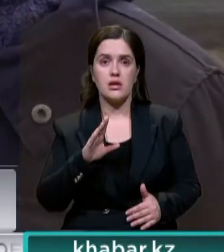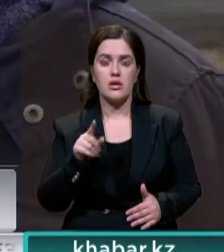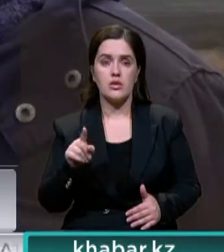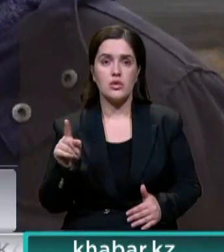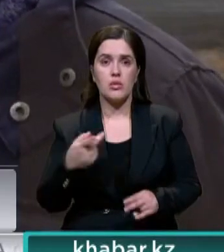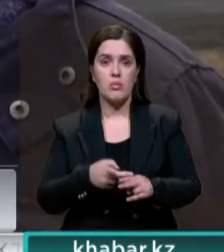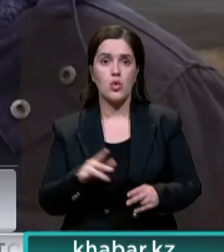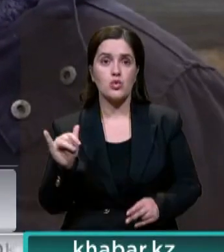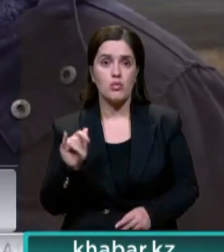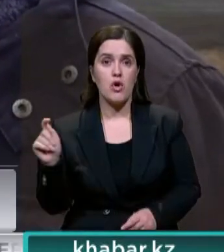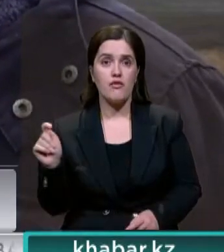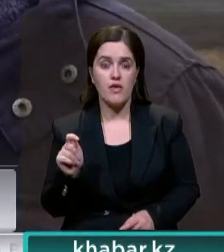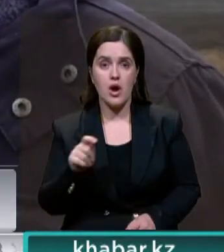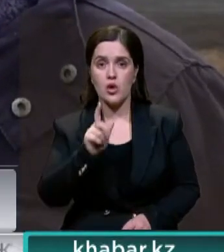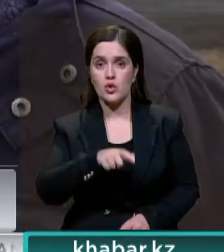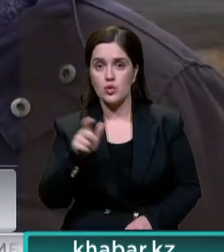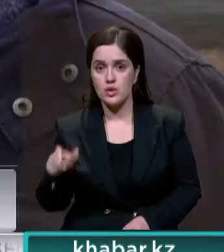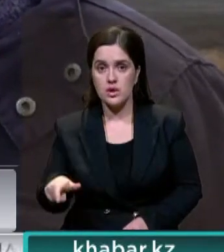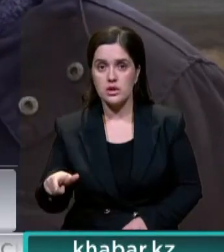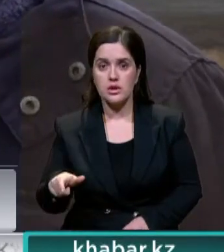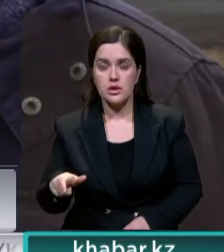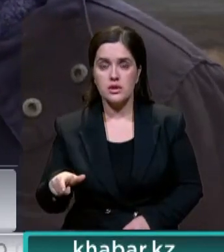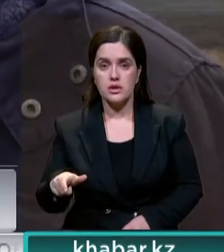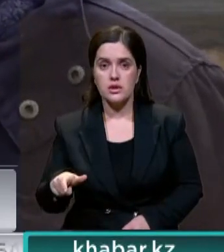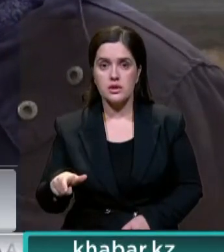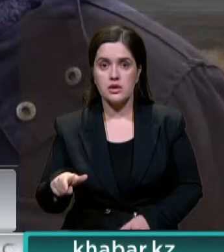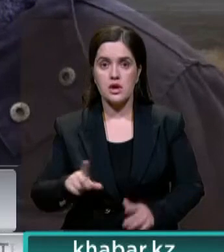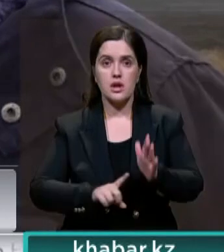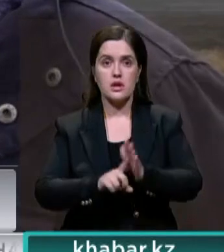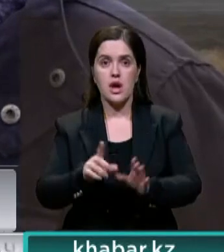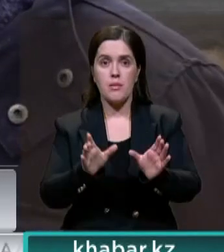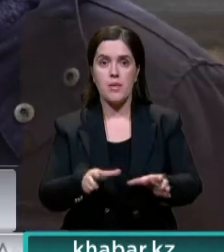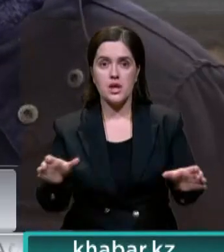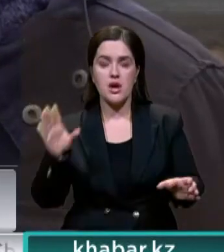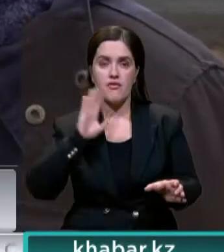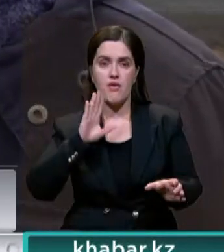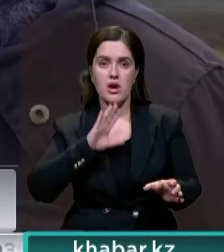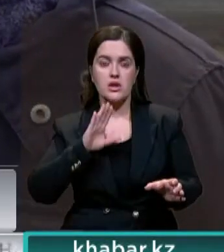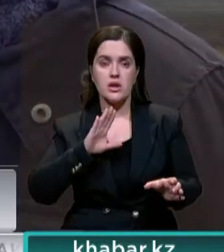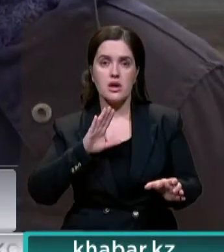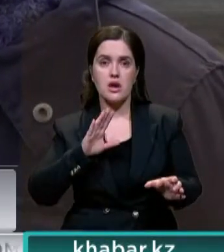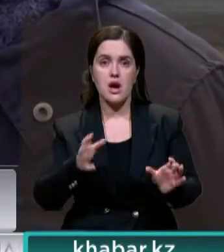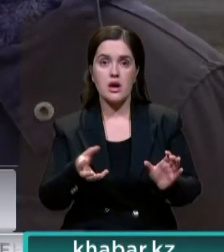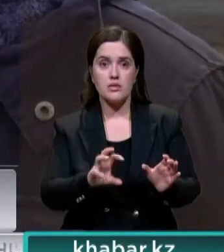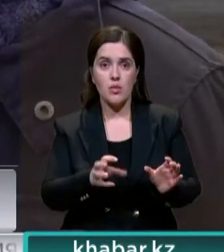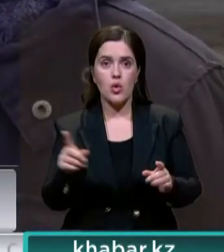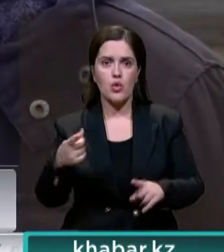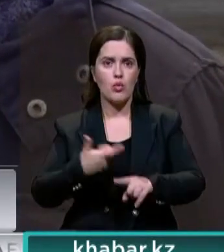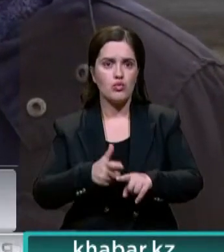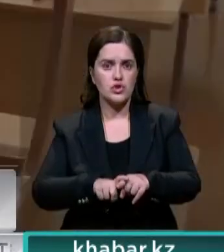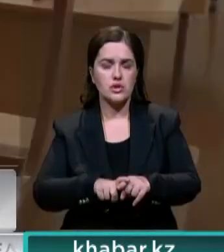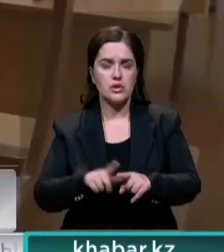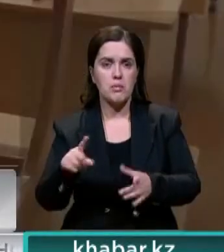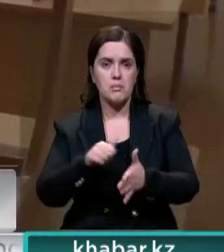в выходные дни люди начали с батареи воду спускать. Это очень сильно